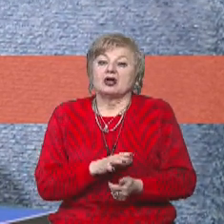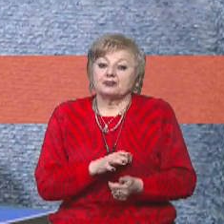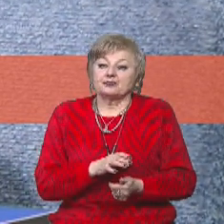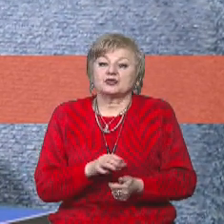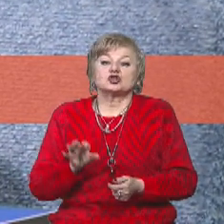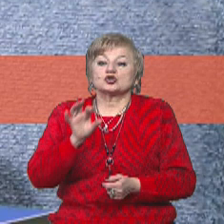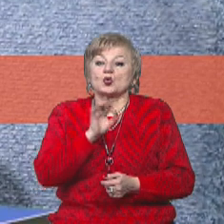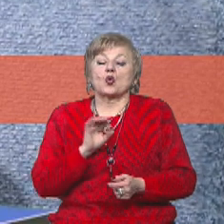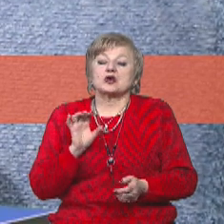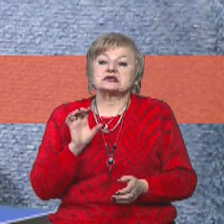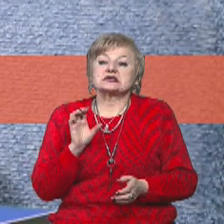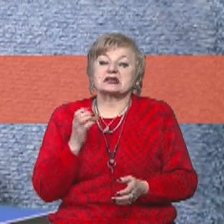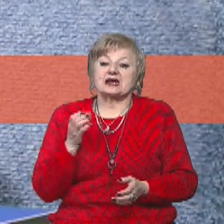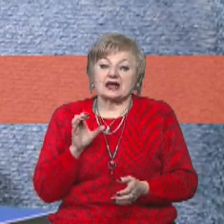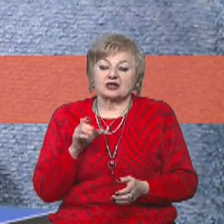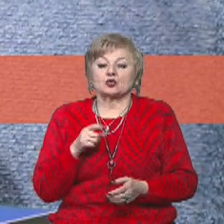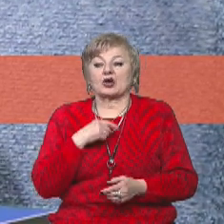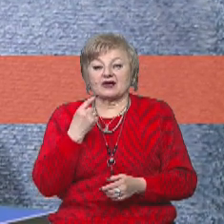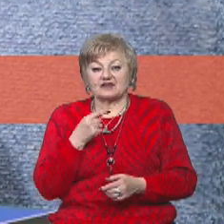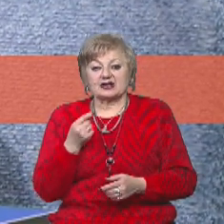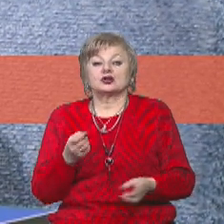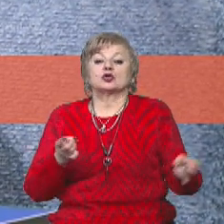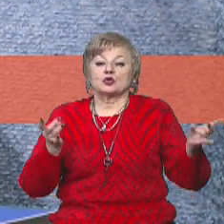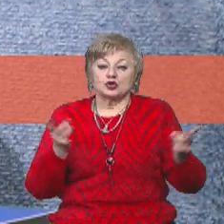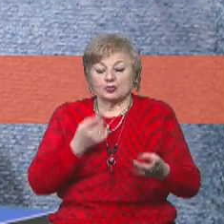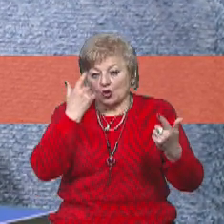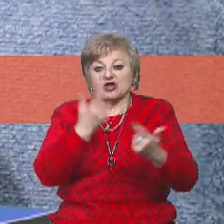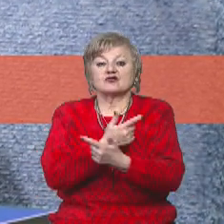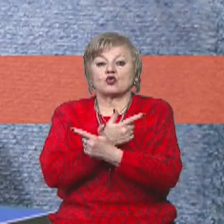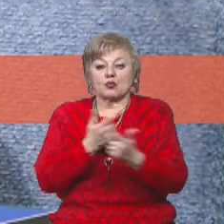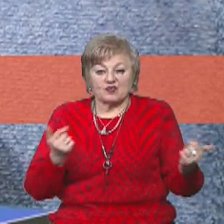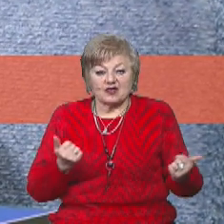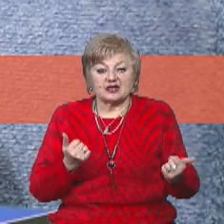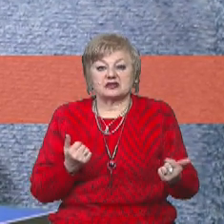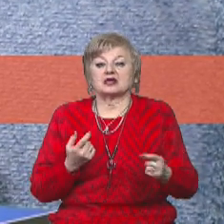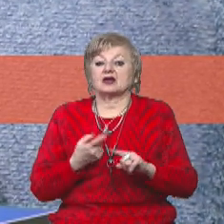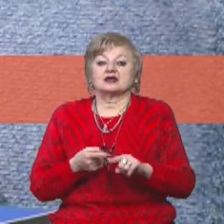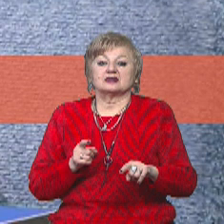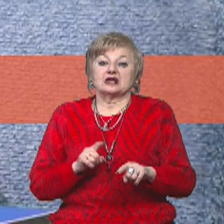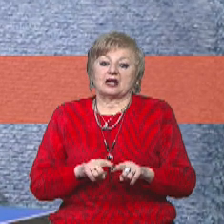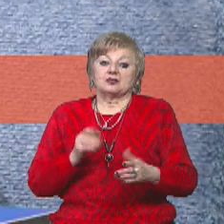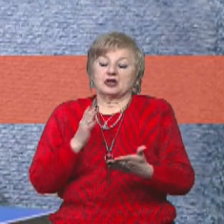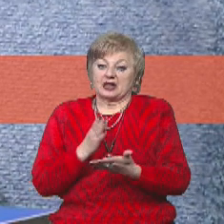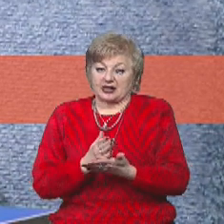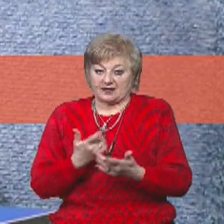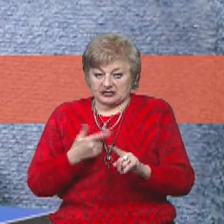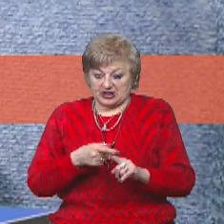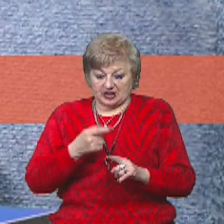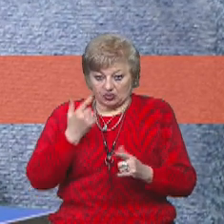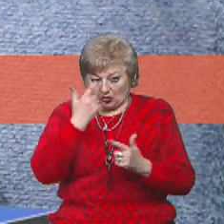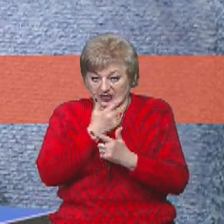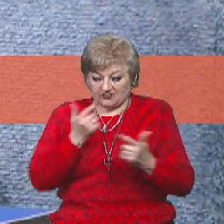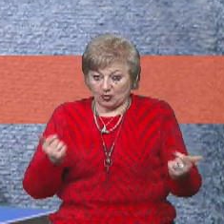Вчора в середу, мер говорив про необхідність інформування, а для цього наявності такої інформації, якій би